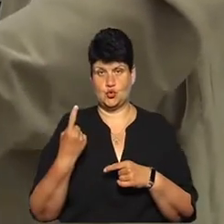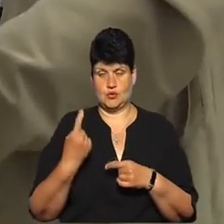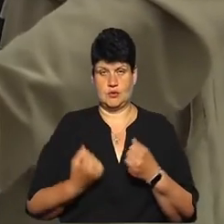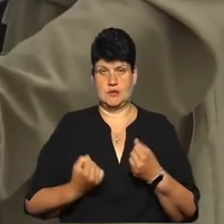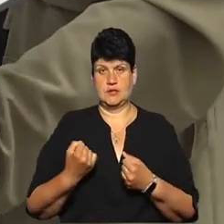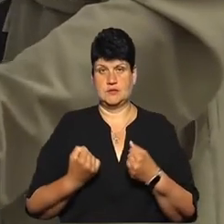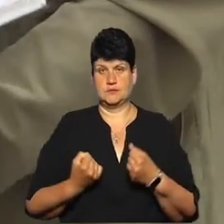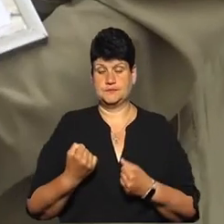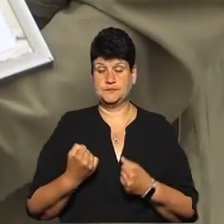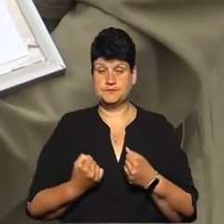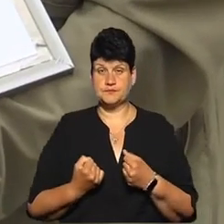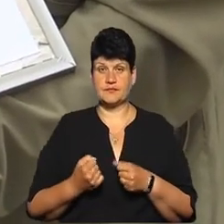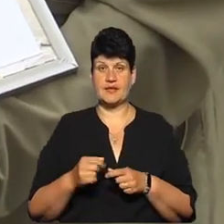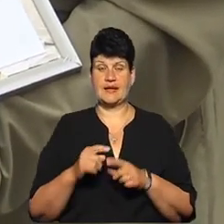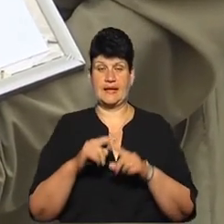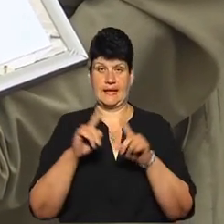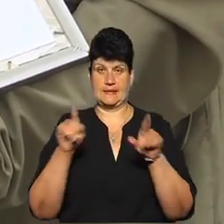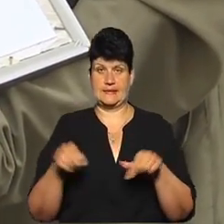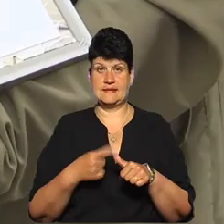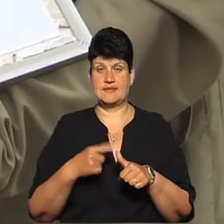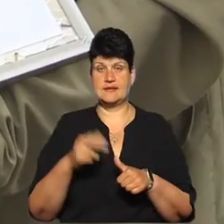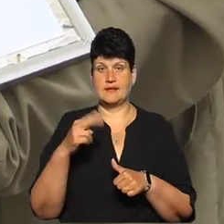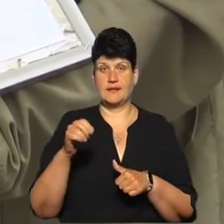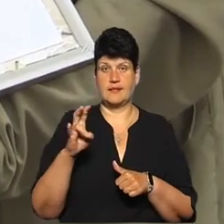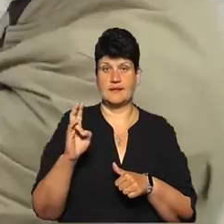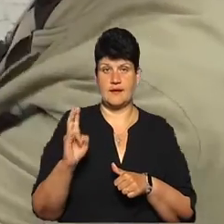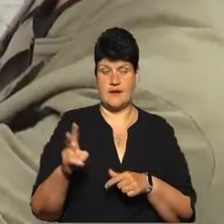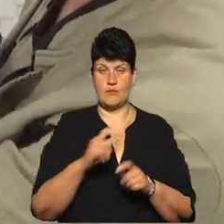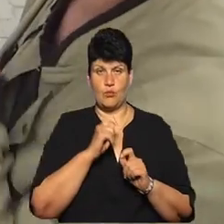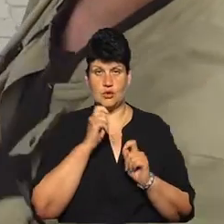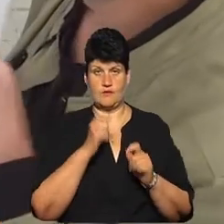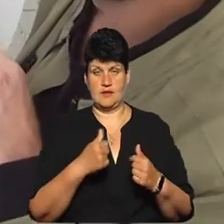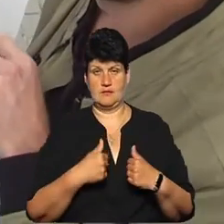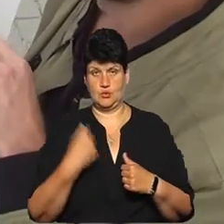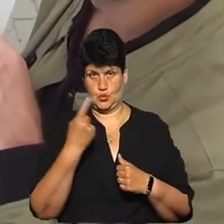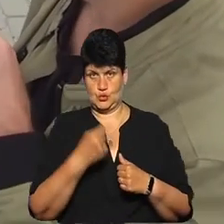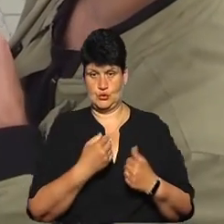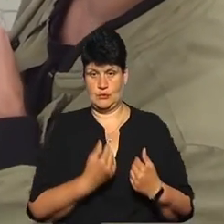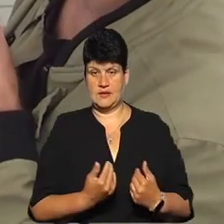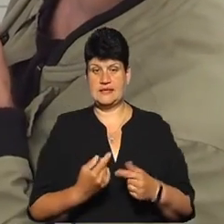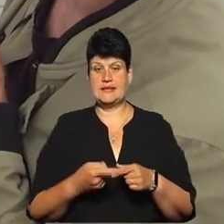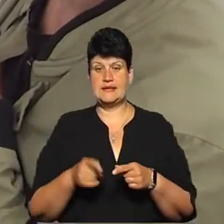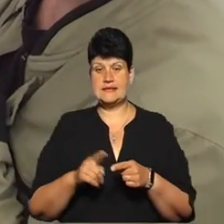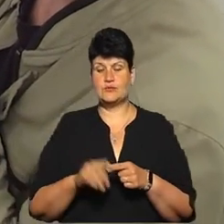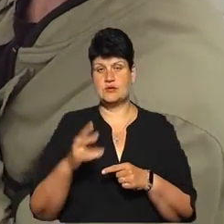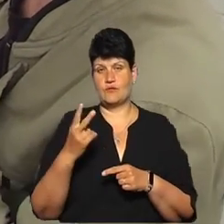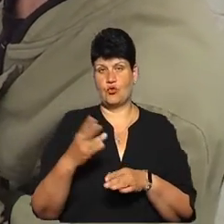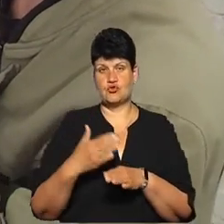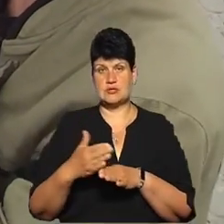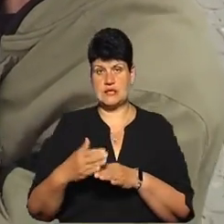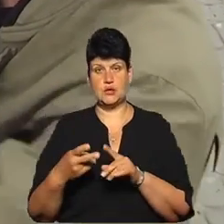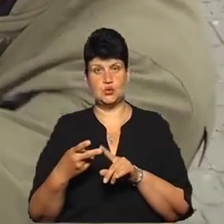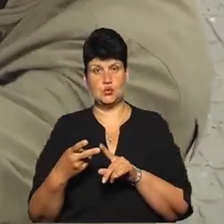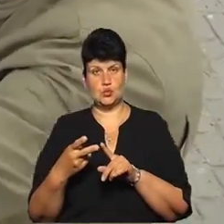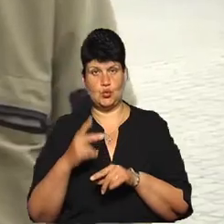Картина називається «ДНК». Ярослав каже, художник особисто подарував йому цю роботу. Лот актора складатиметься із двох частин. Другу Ярослав поки